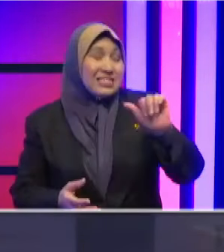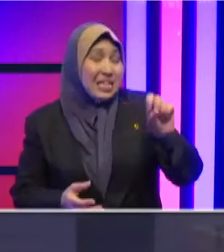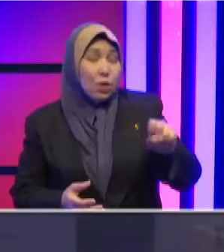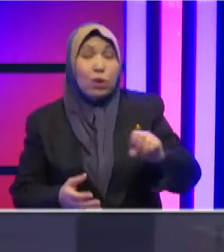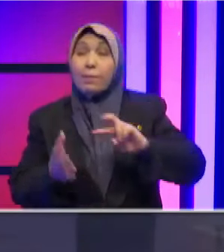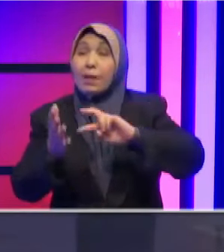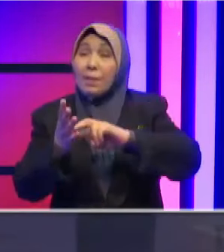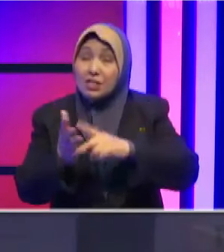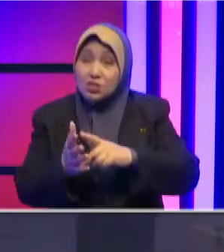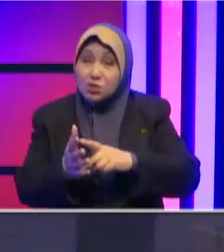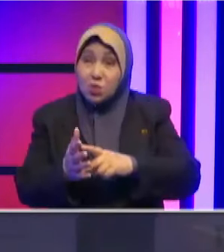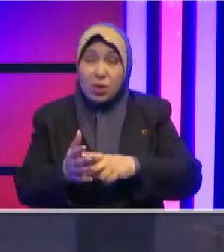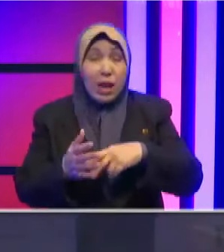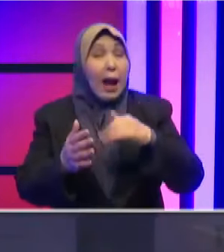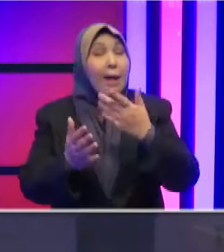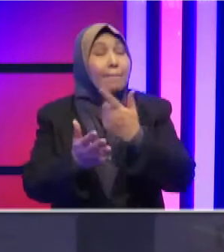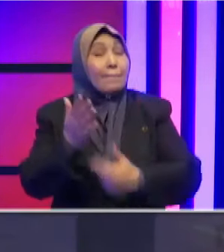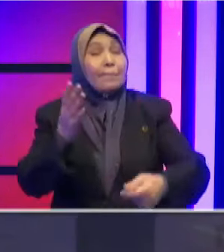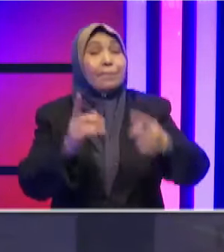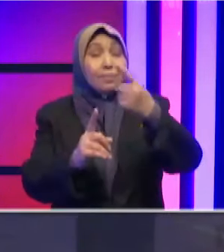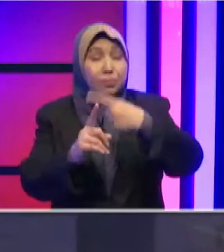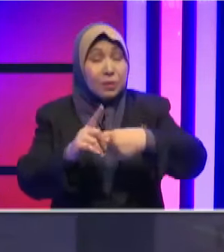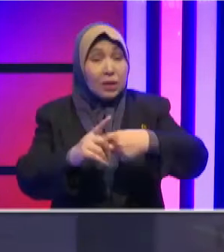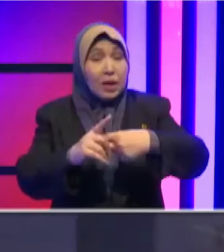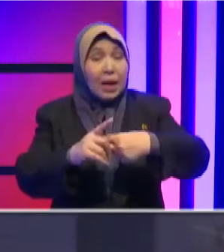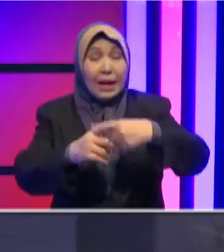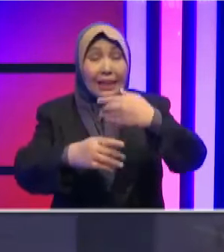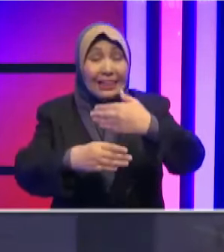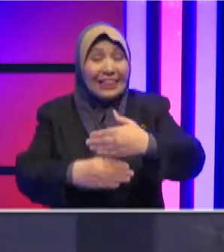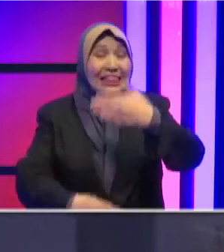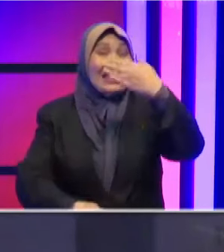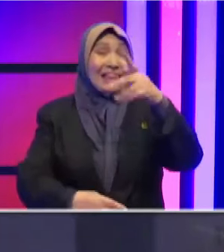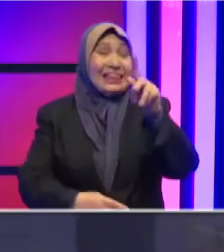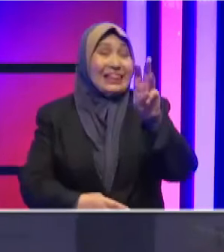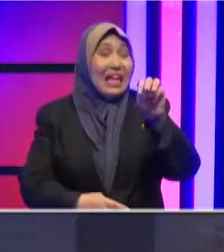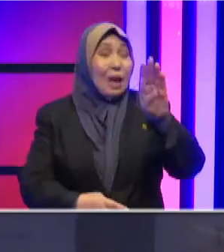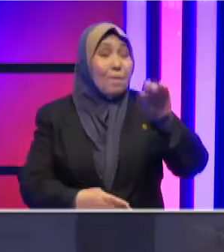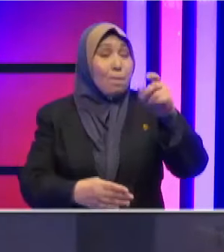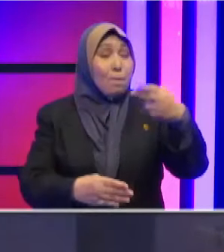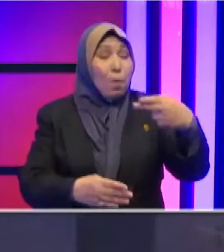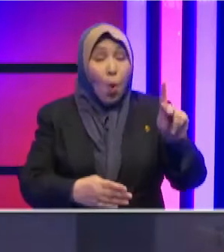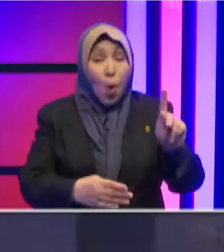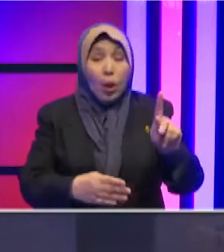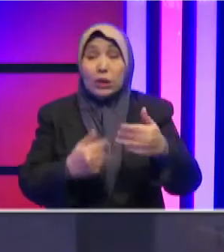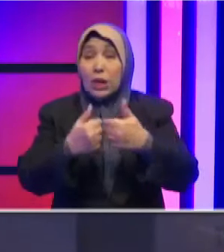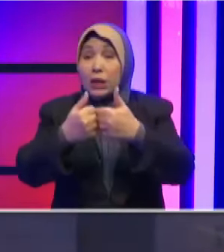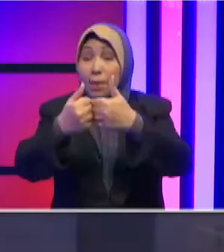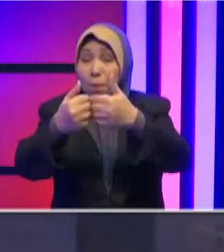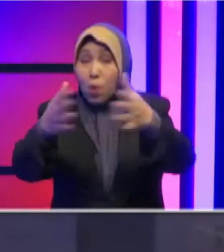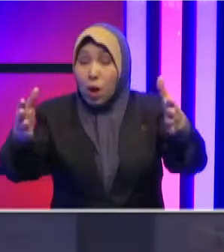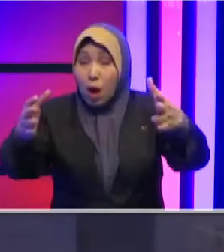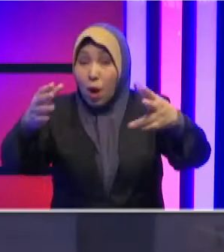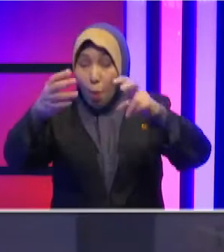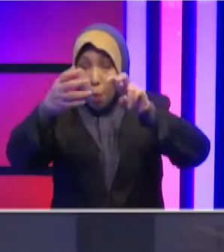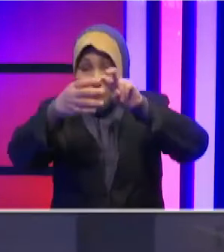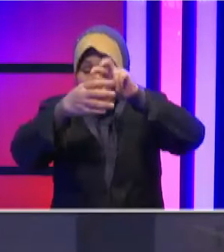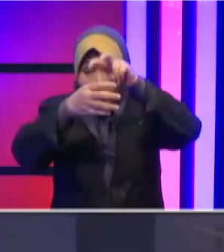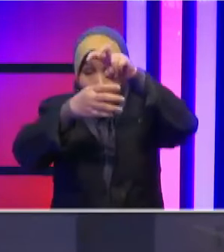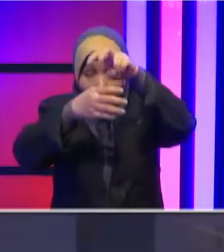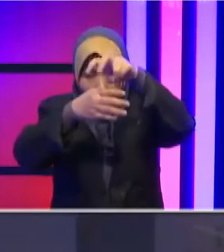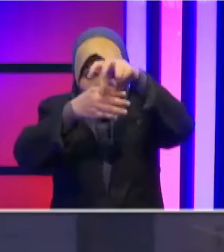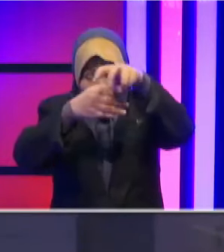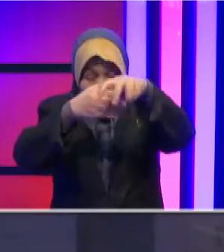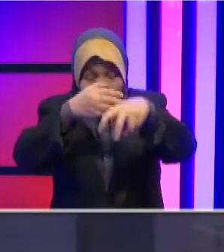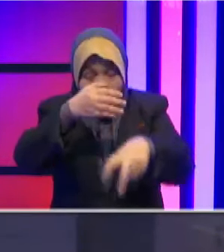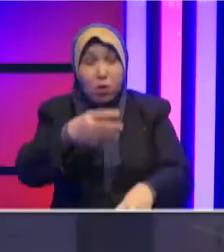bermaksud hingga apabila tembok ya'juz ma'juz dibuka Dan mereka turun dengan cepat daripada